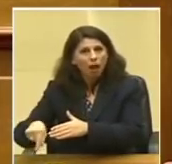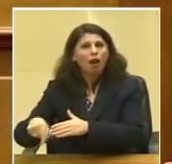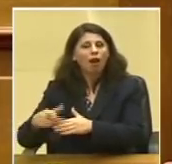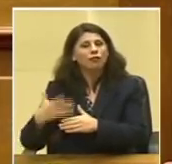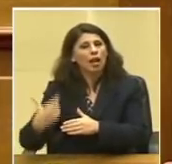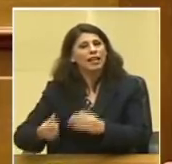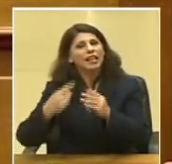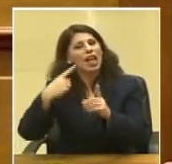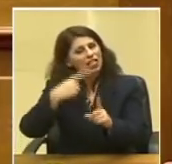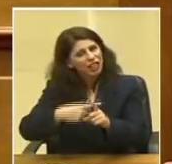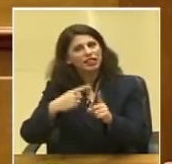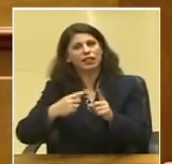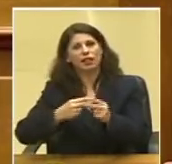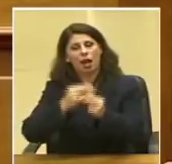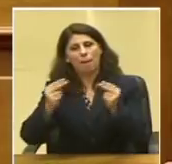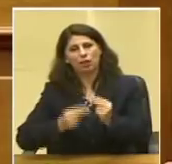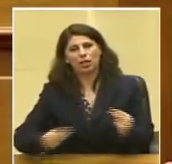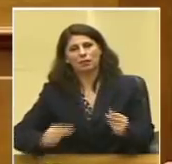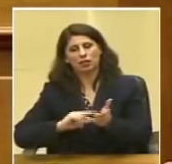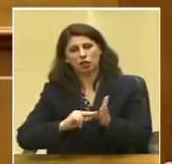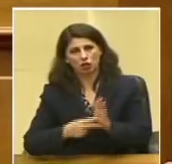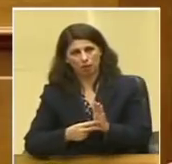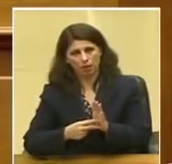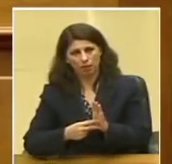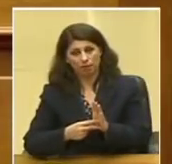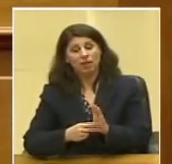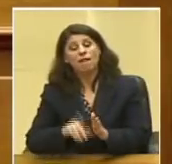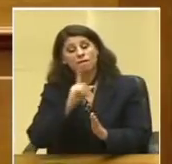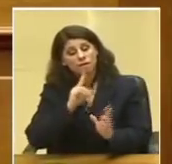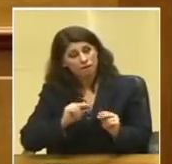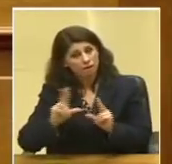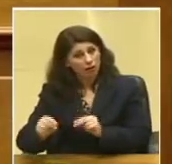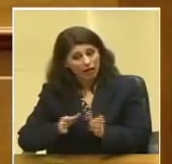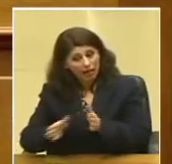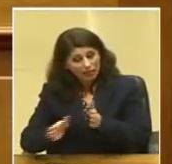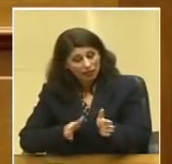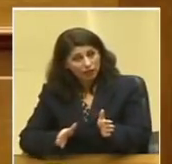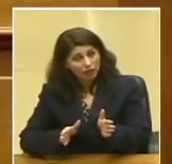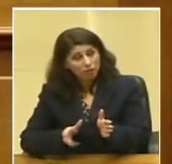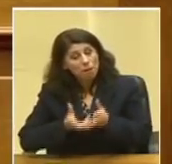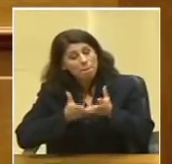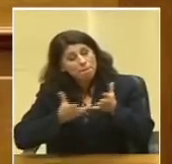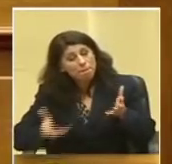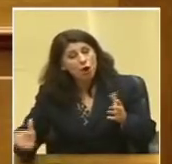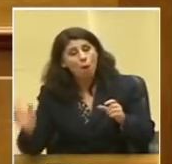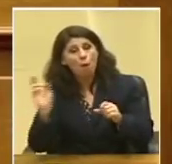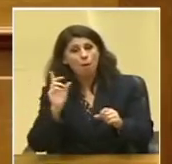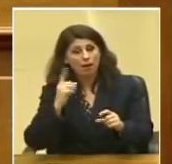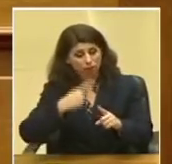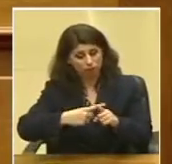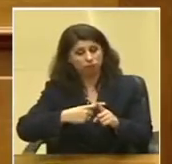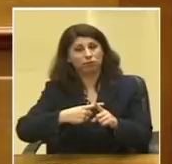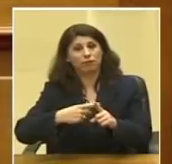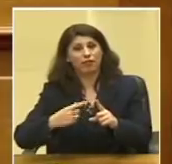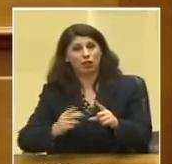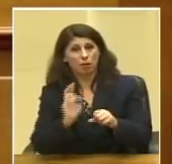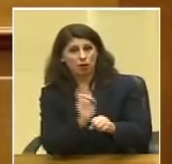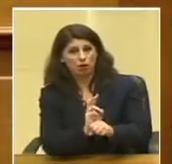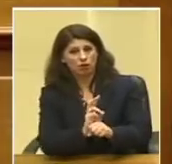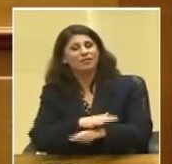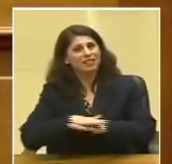απόδοσης οικονομίας. Ενώ στην ίδια κατεύθυνση, με ακόμα μεγαλύτερο πλεόνασμα, κλείνει και η φετινή χρονιά, πράγμα